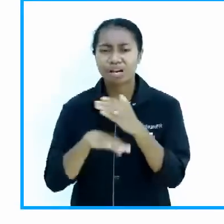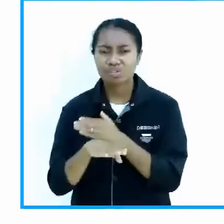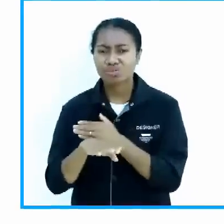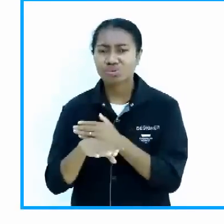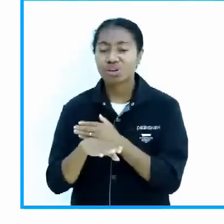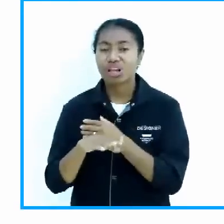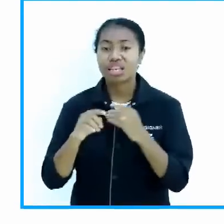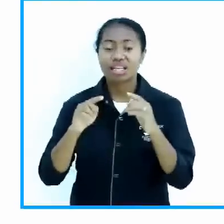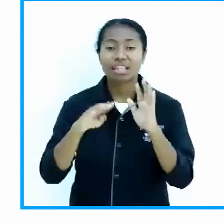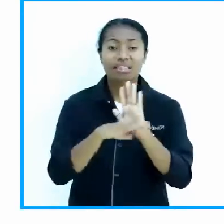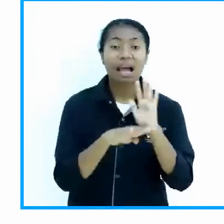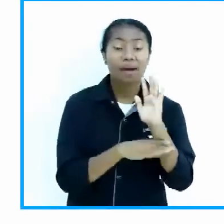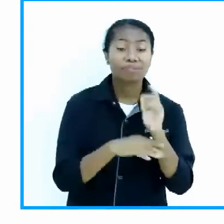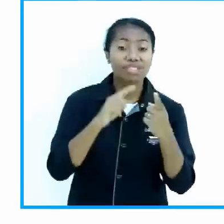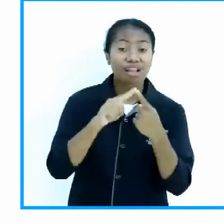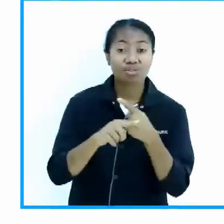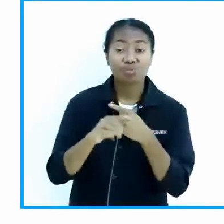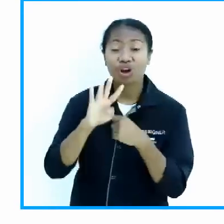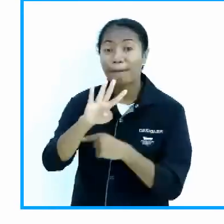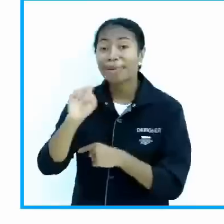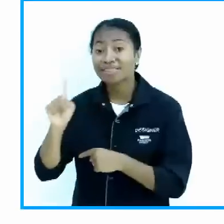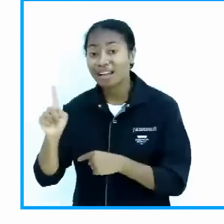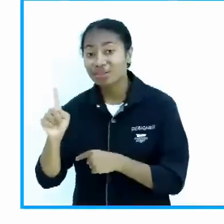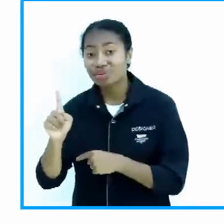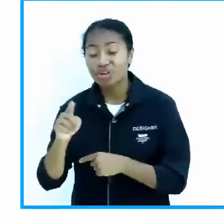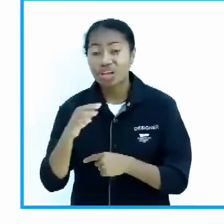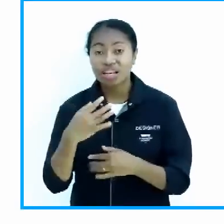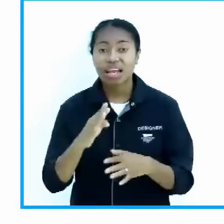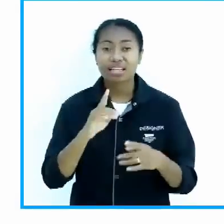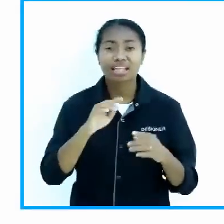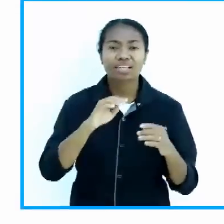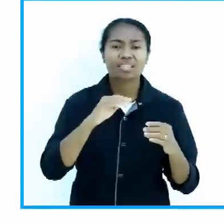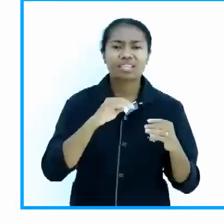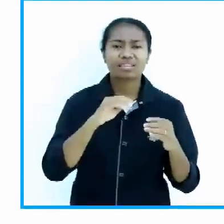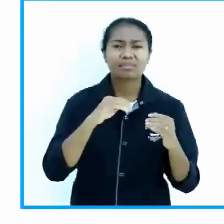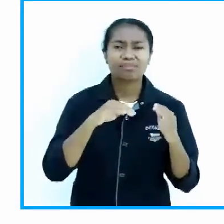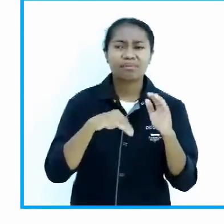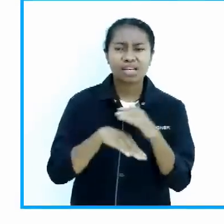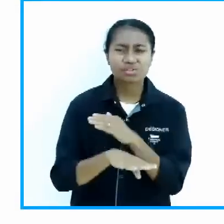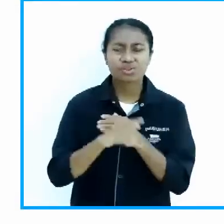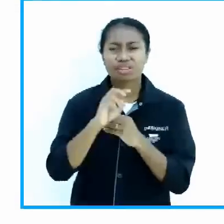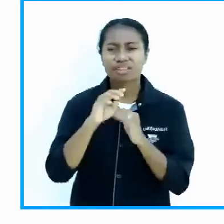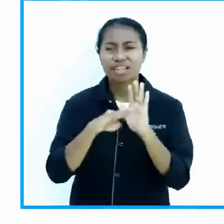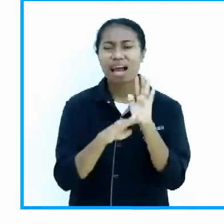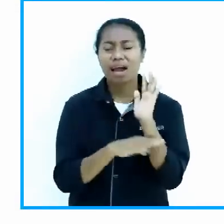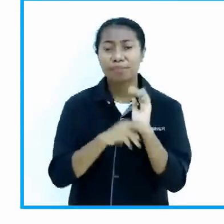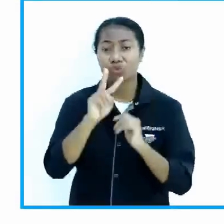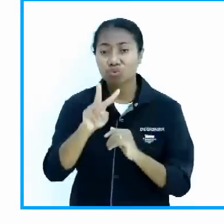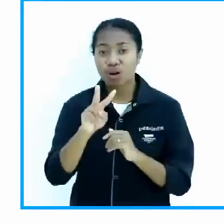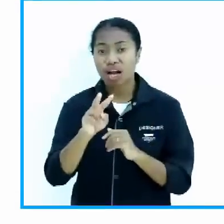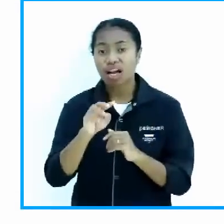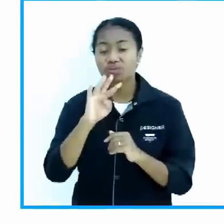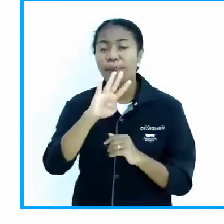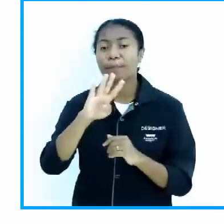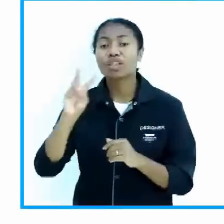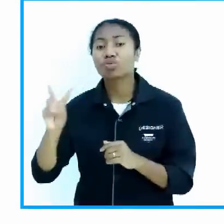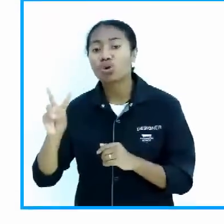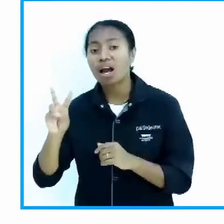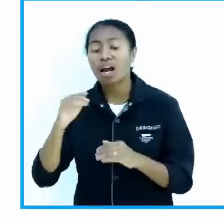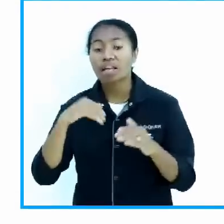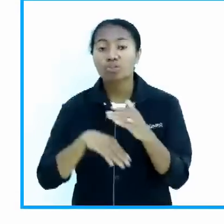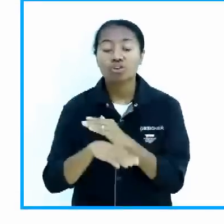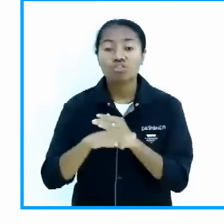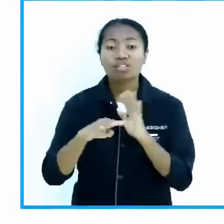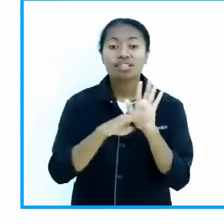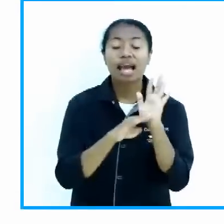itu 41. Kemudian dari 41 yang lulus ke tahap 2 baru 22. Yang lulus ke tahap 3 baru 20 dan yang sudah dinyatakan lolos